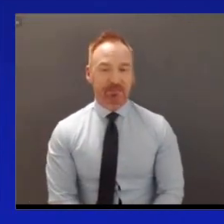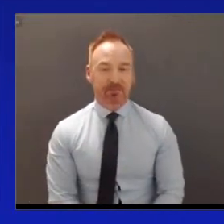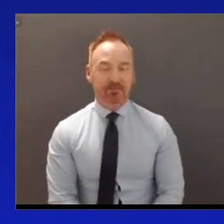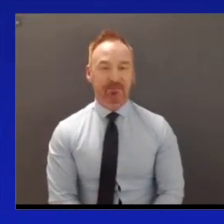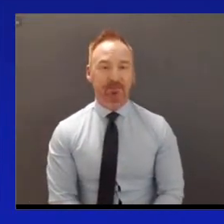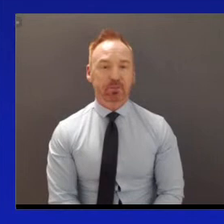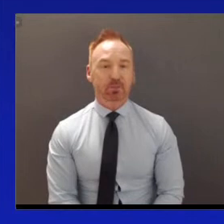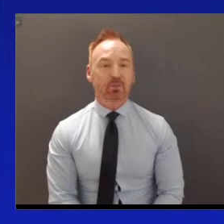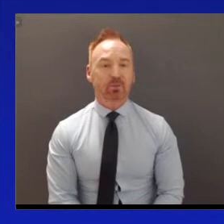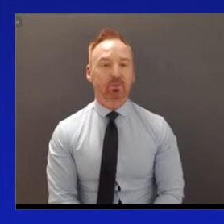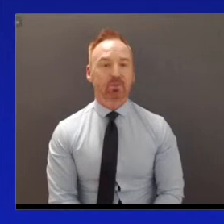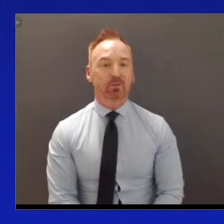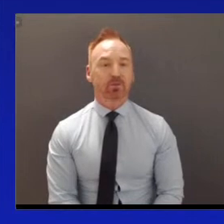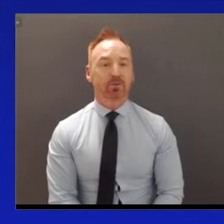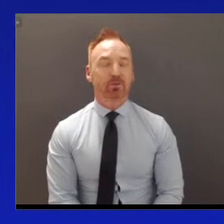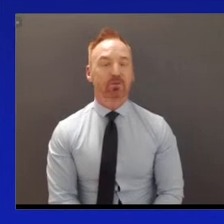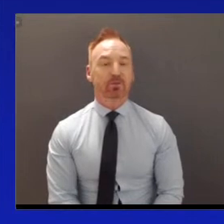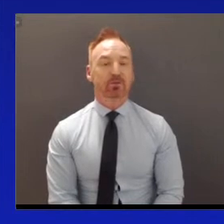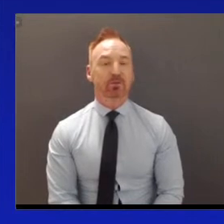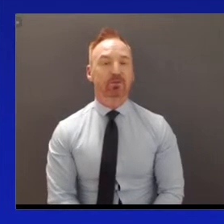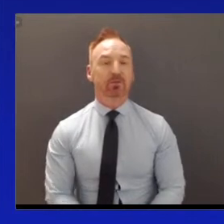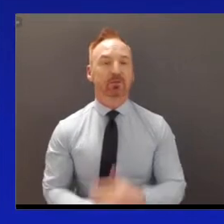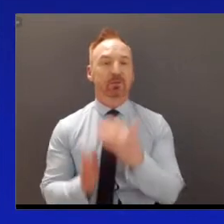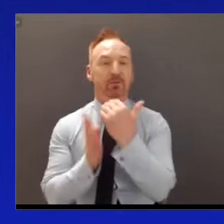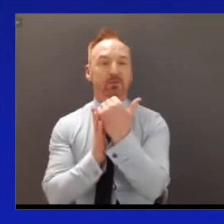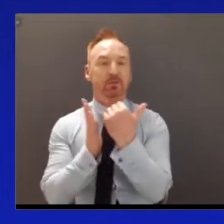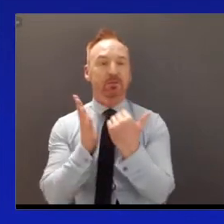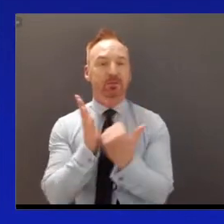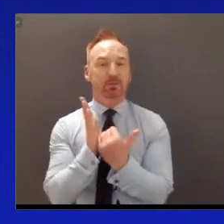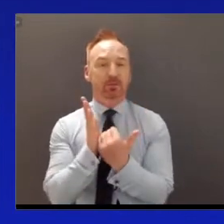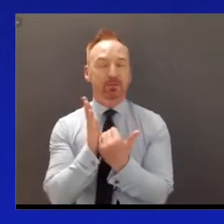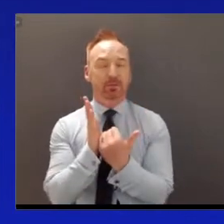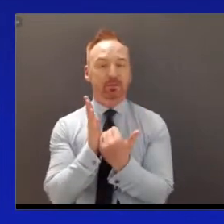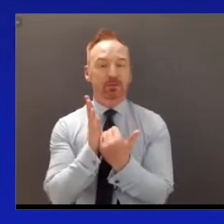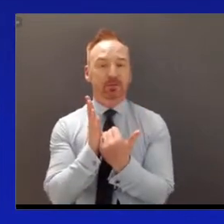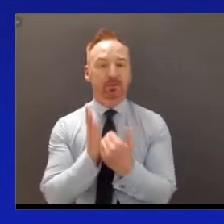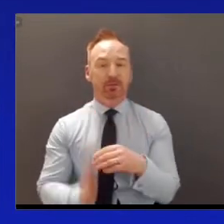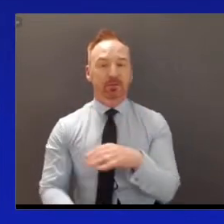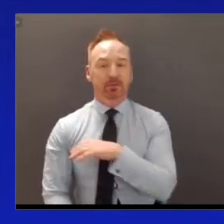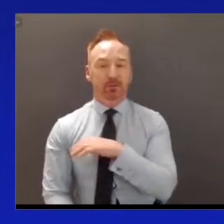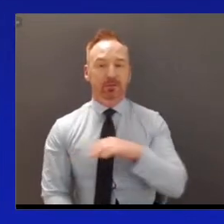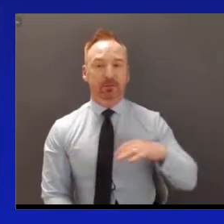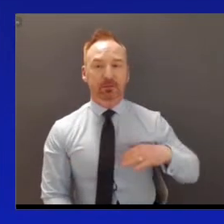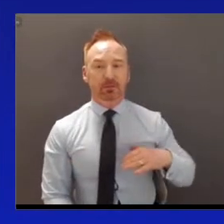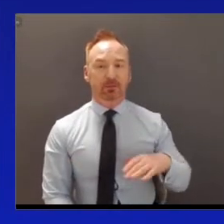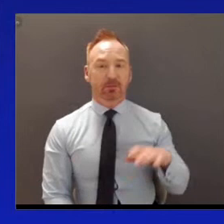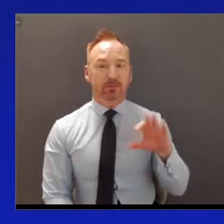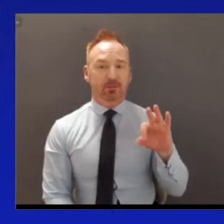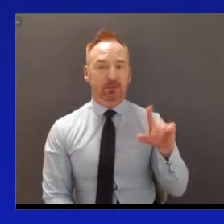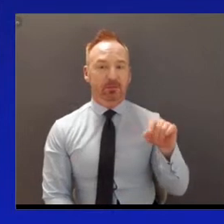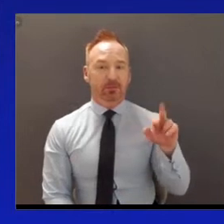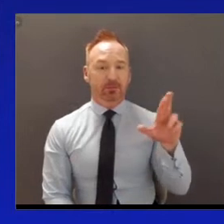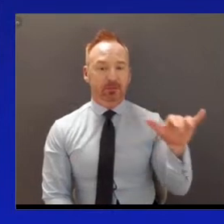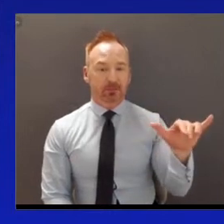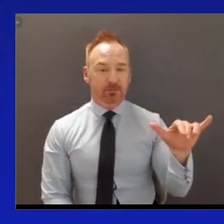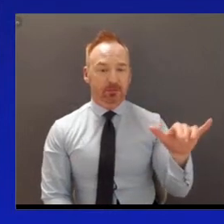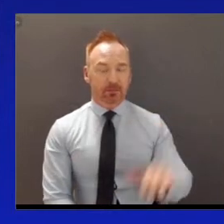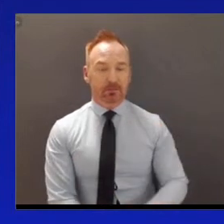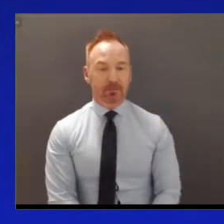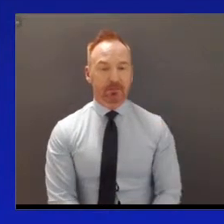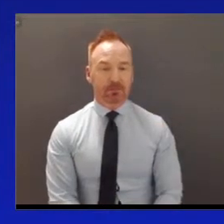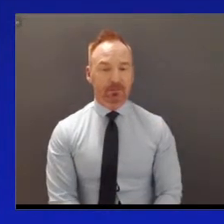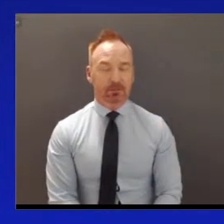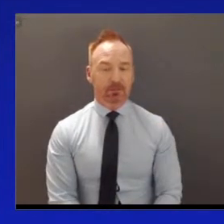Thank you. Next on the list is Councillor Fleury, please. Merci, Monsieur le Président. Bonjour, chef.